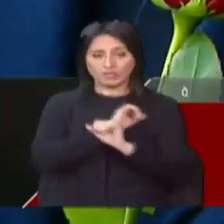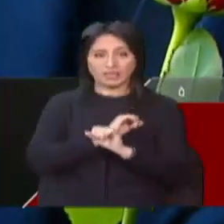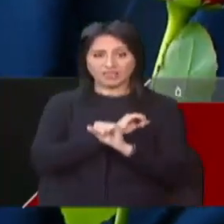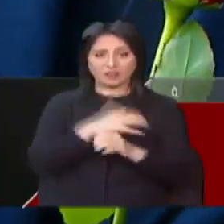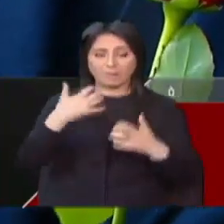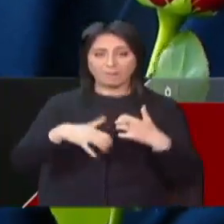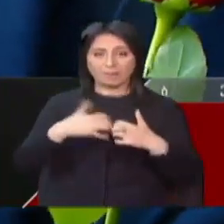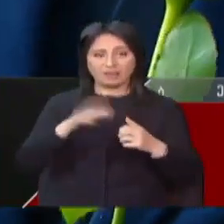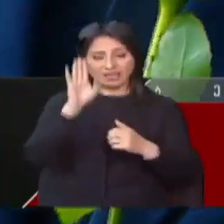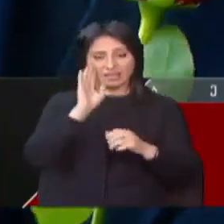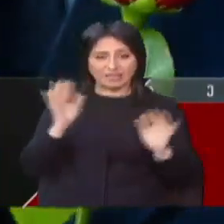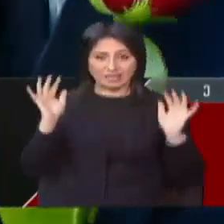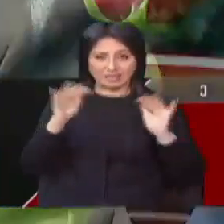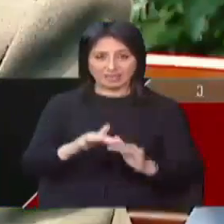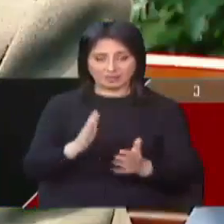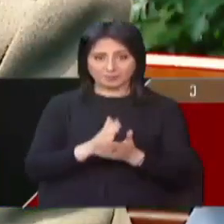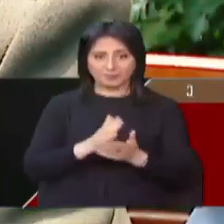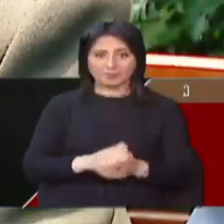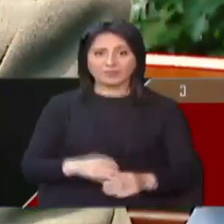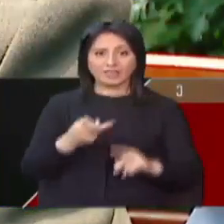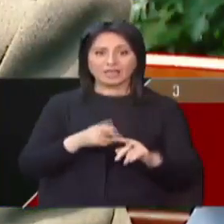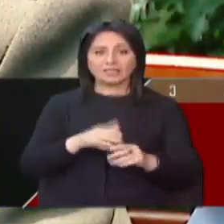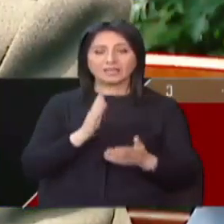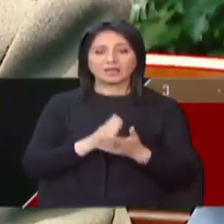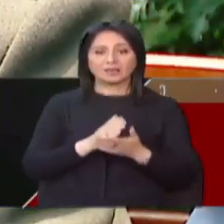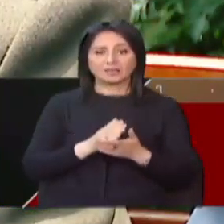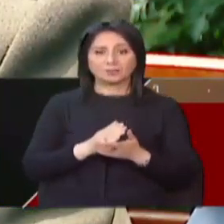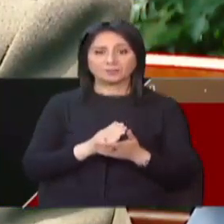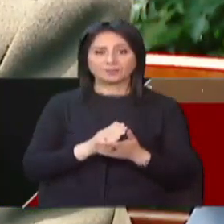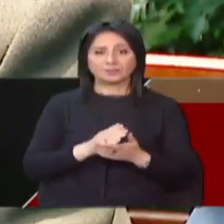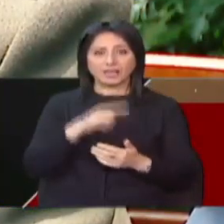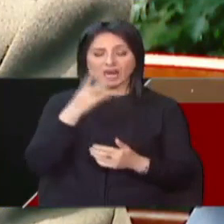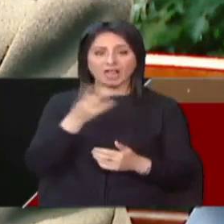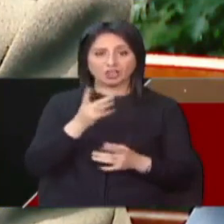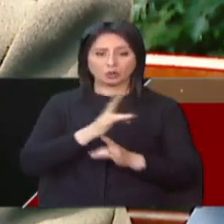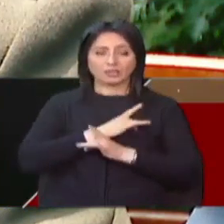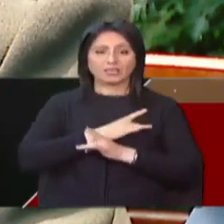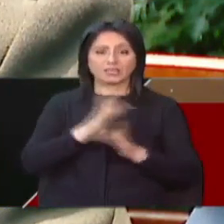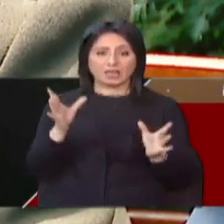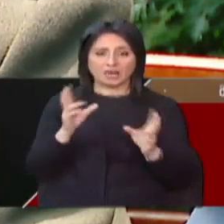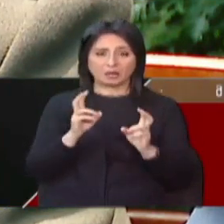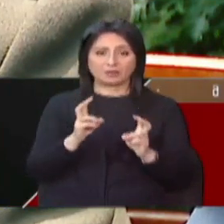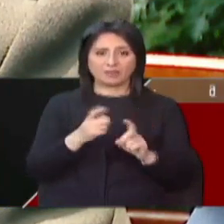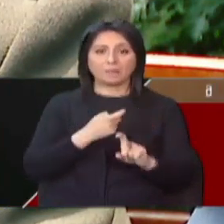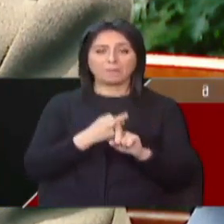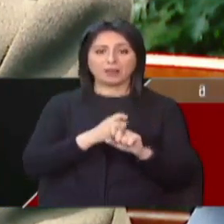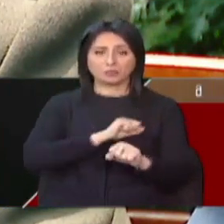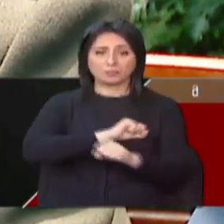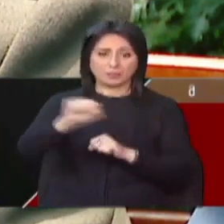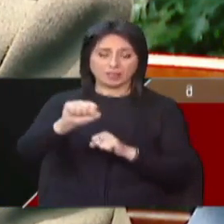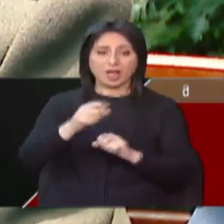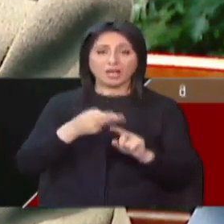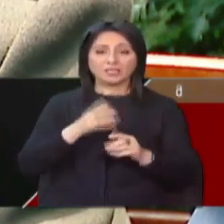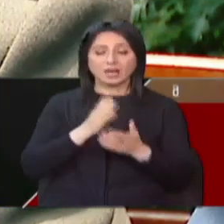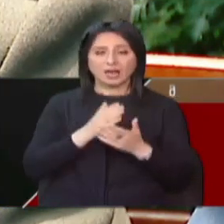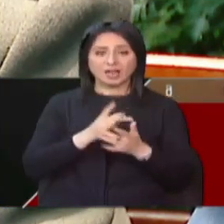დასვენების პარკში დილიდან შეიკრიბნენ. ეს არის რა თქმა უნდა ზეიმი ფაშიზმზე გამარჯვების და ეს